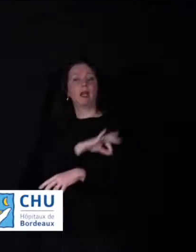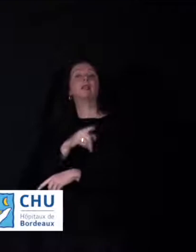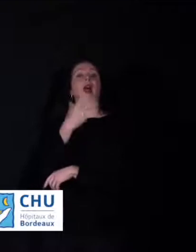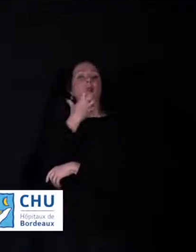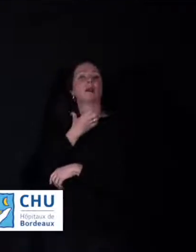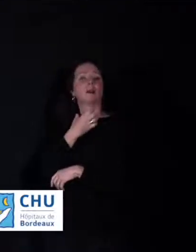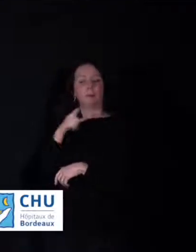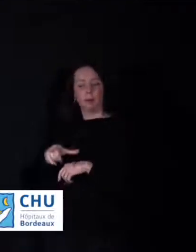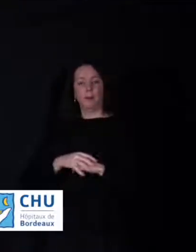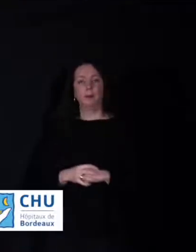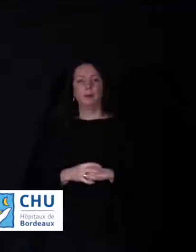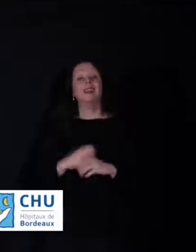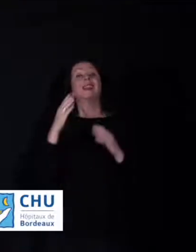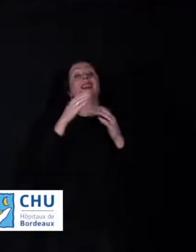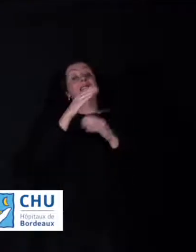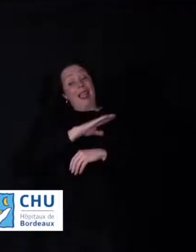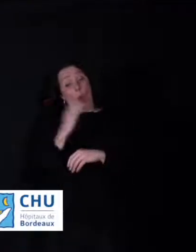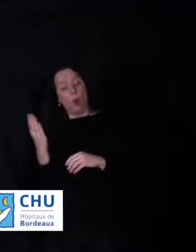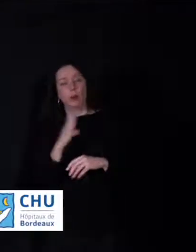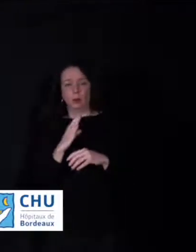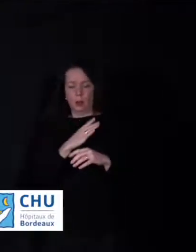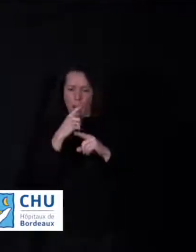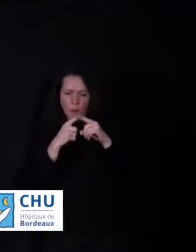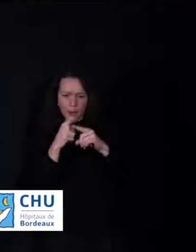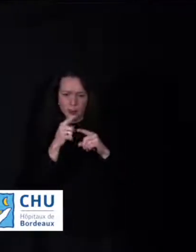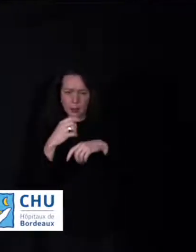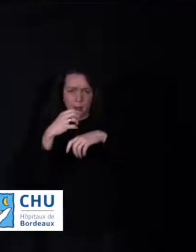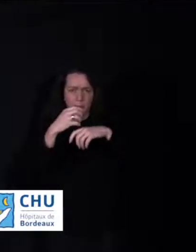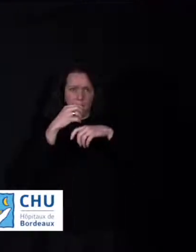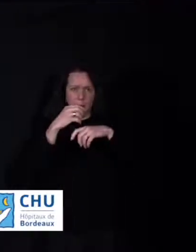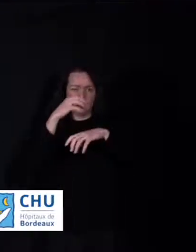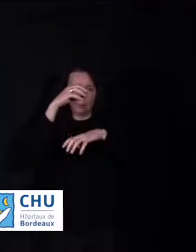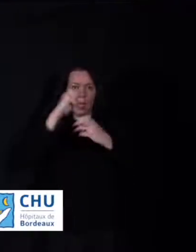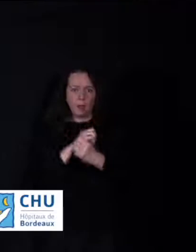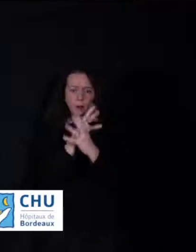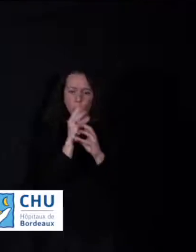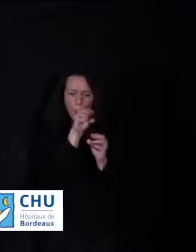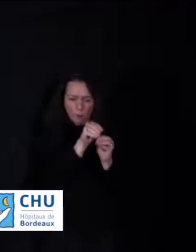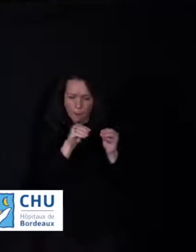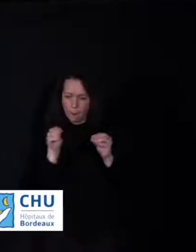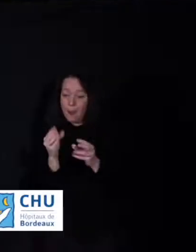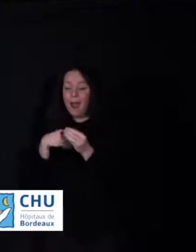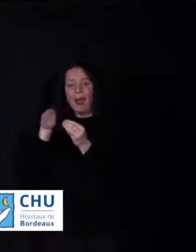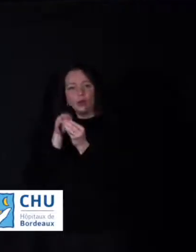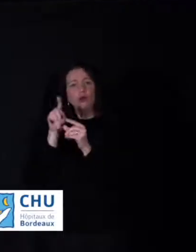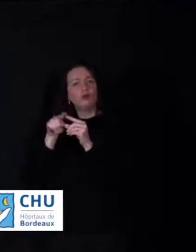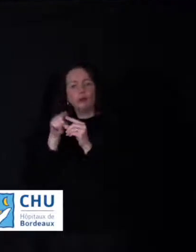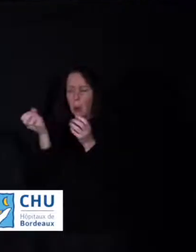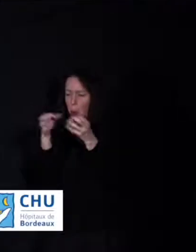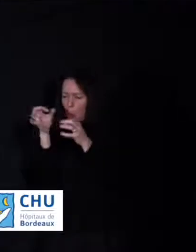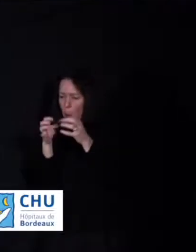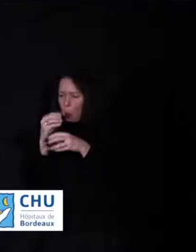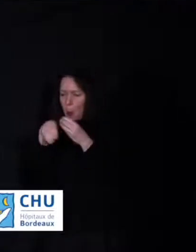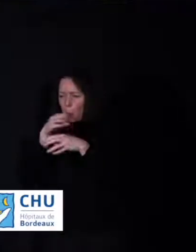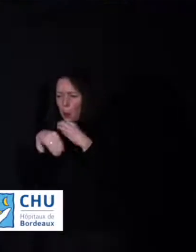vaccins sous unité, où on prend une partie de l'agent infectieux, que l'on va coupler à un adjuvant et que l'on va ensuite inoculés,